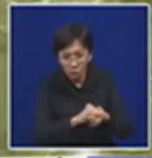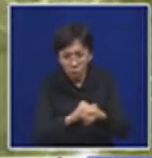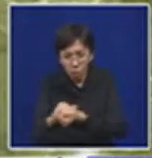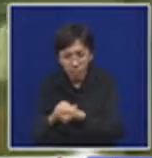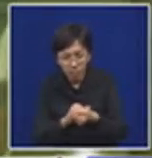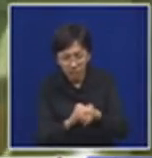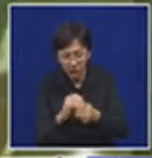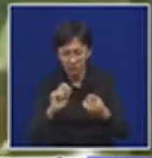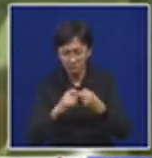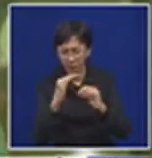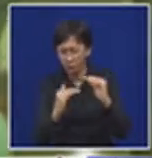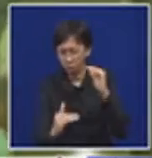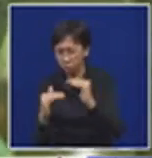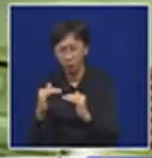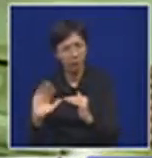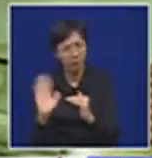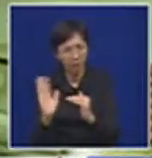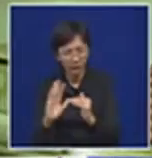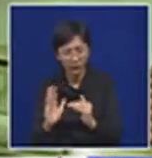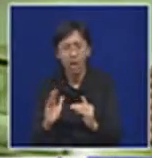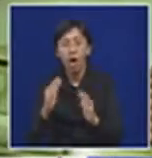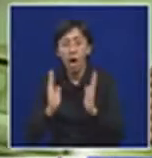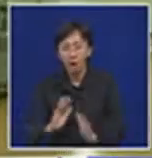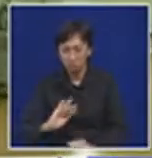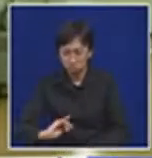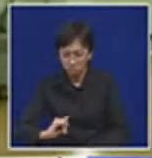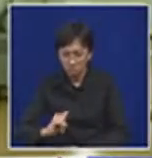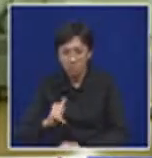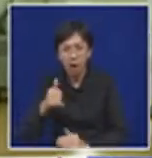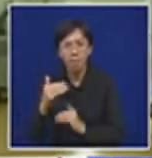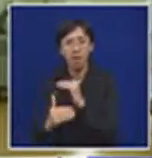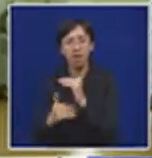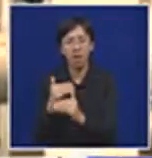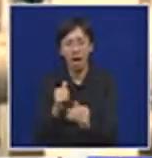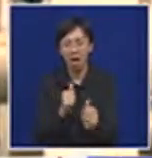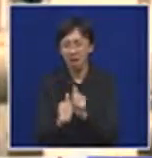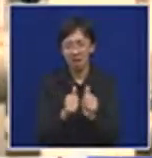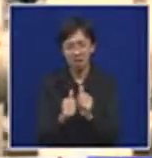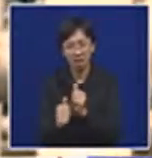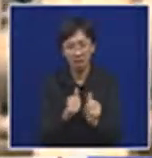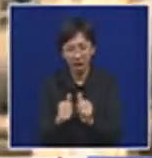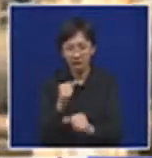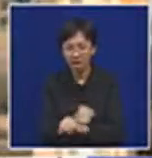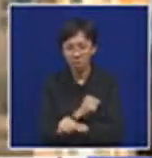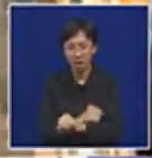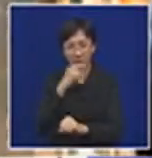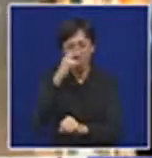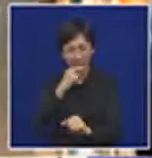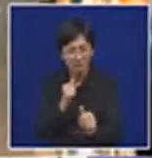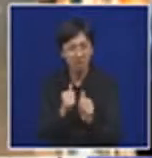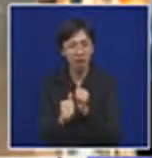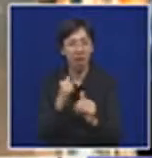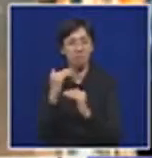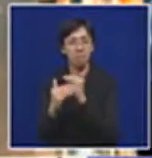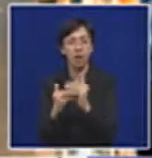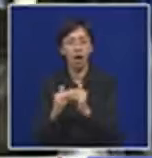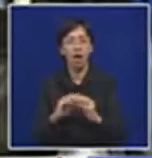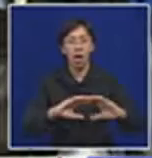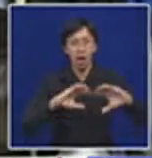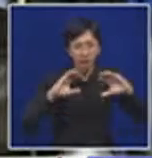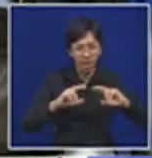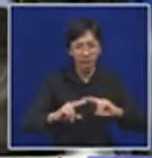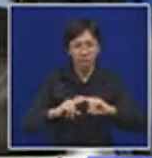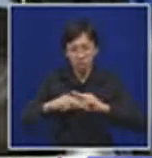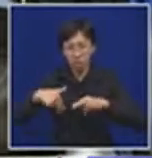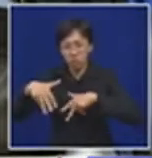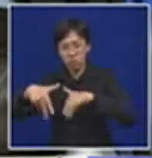พื่อลดความเหลื่อมล้ำยกระดับคุณภาพคนและเพิ่มขีดความสามารถในการแข่งขันให้กับแรงงานไทยภาครัฐภาคเอกชนและภาค